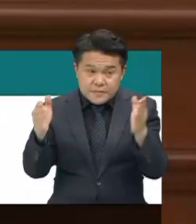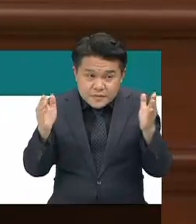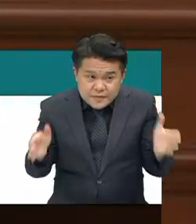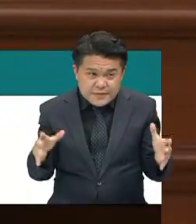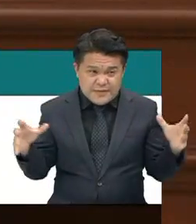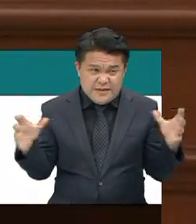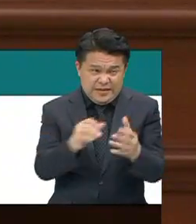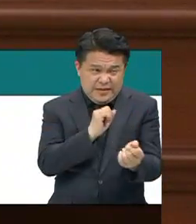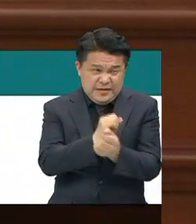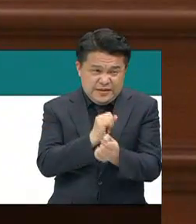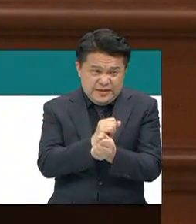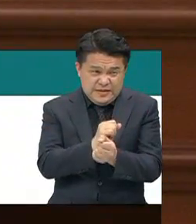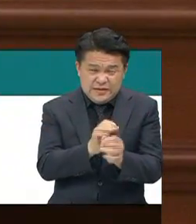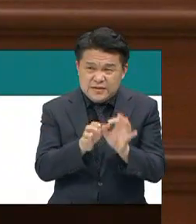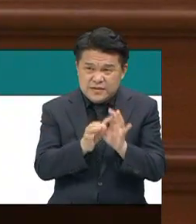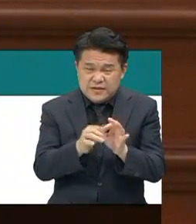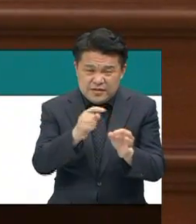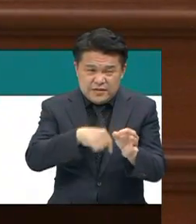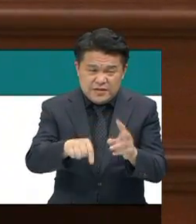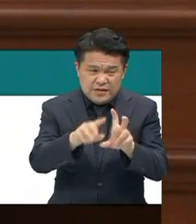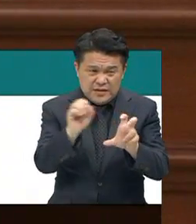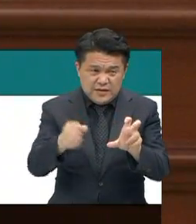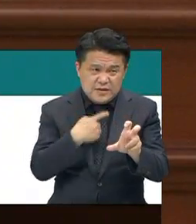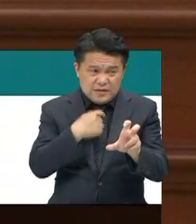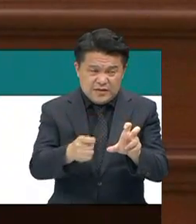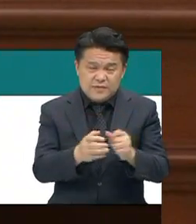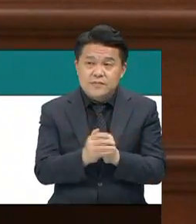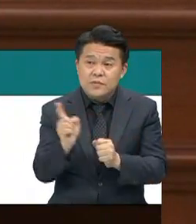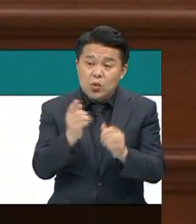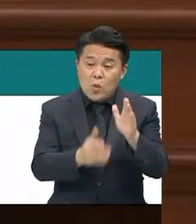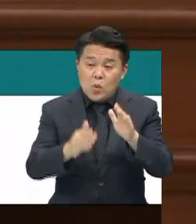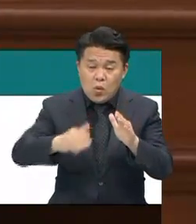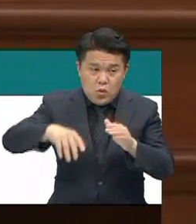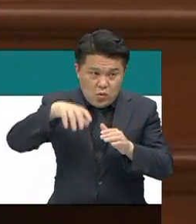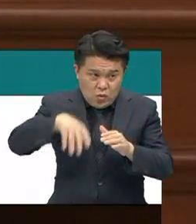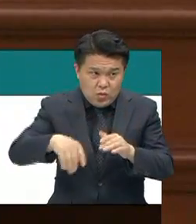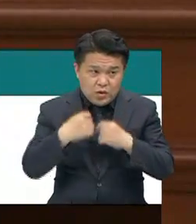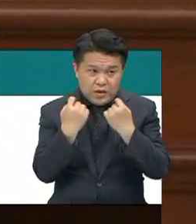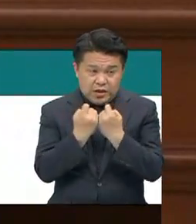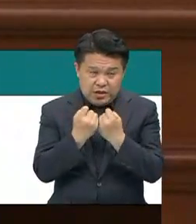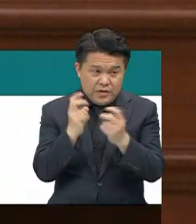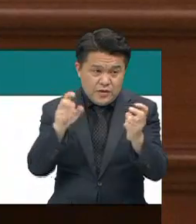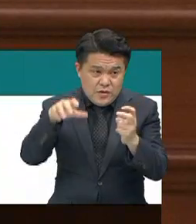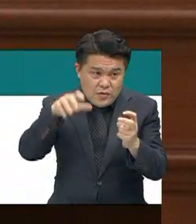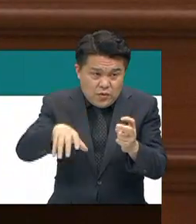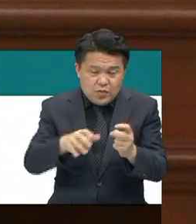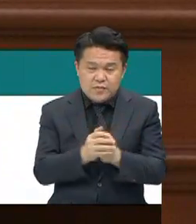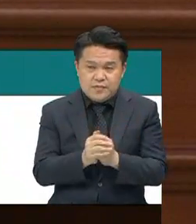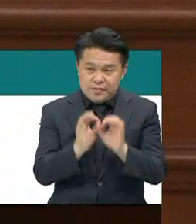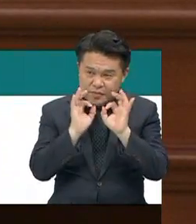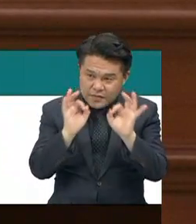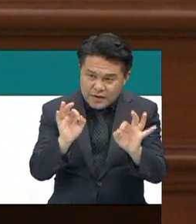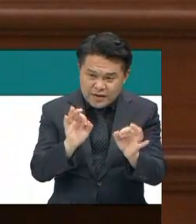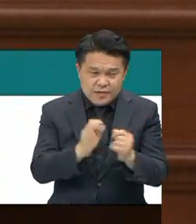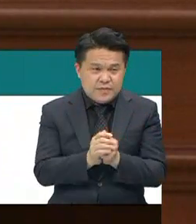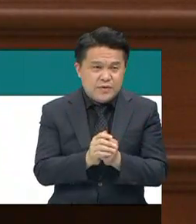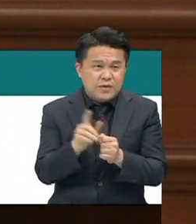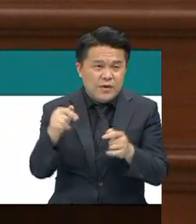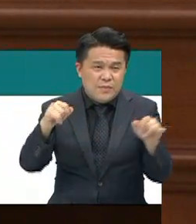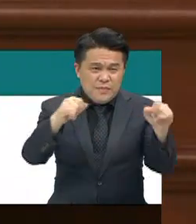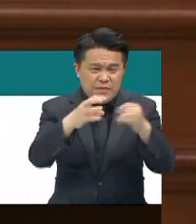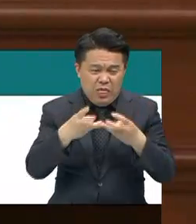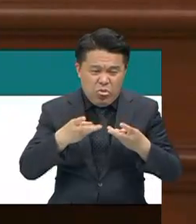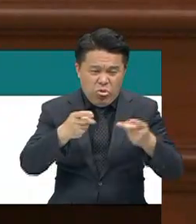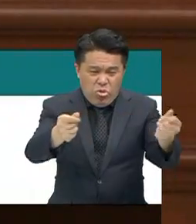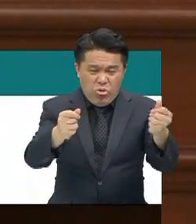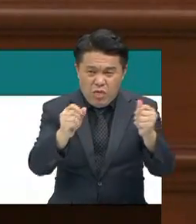집단 감염에 25% 이상을 차지했던 공공, 민간 사업장의 방역 취업시설에 대한 집중